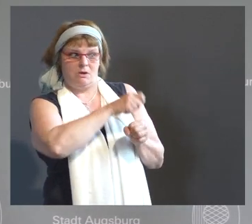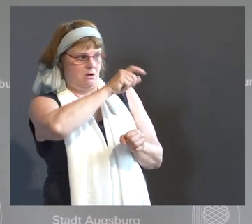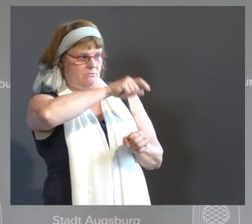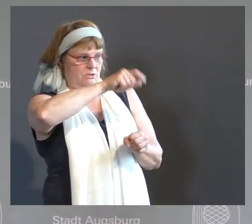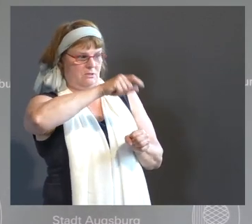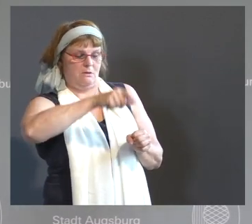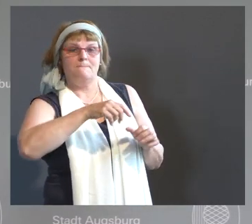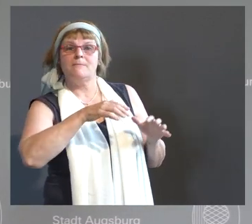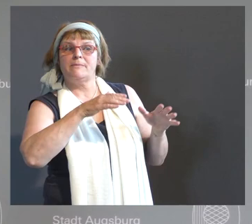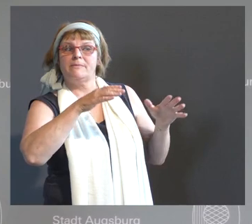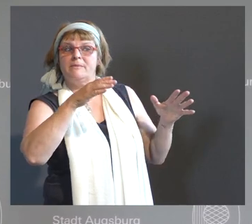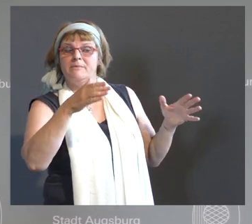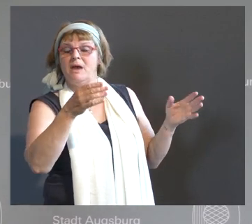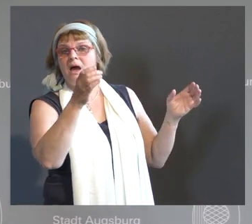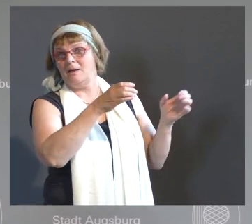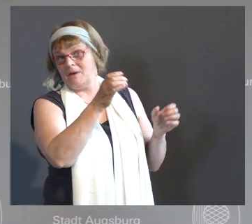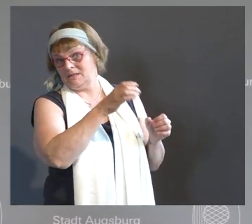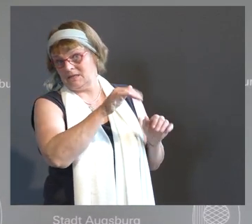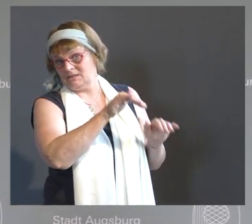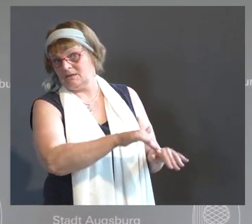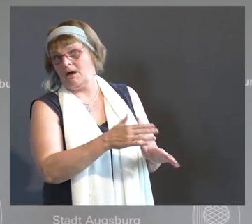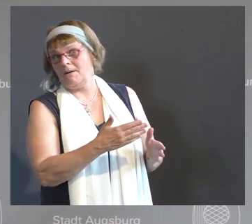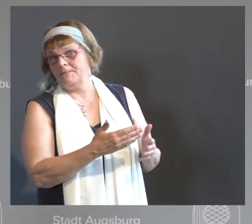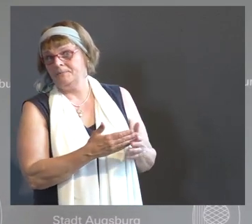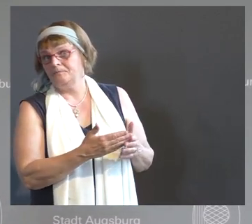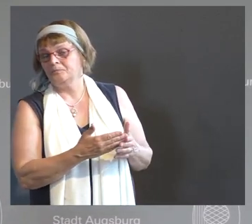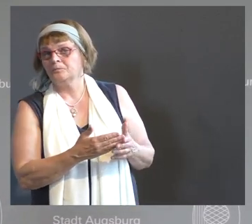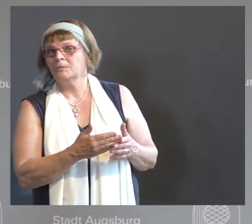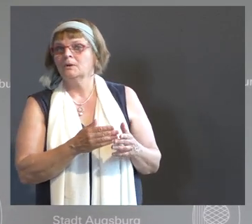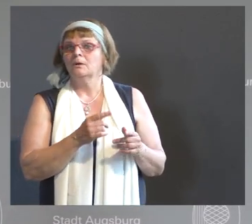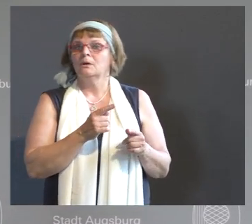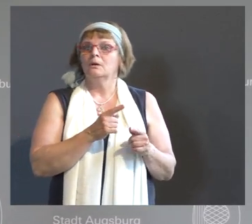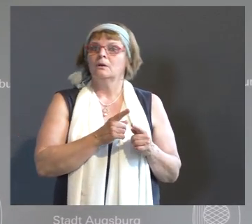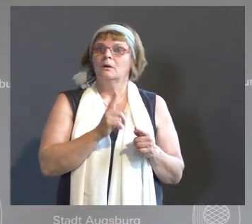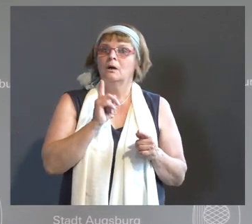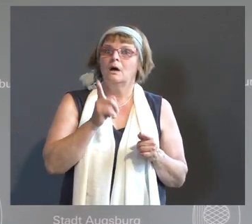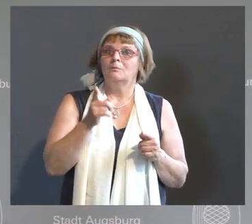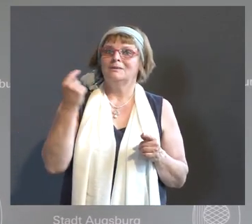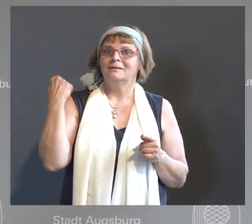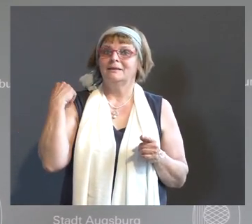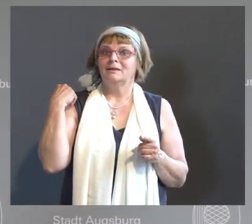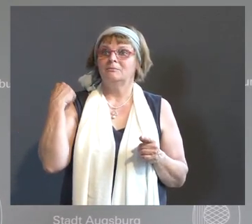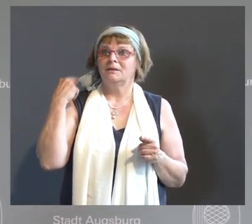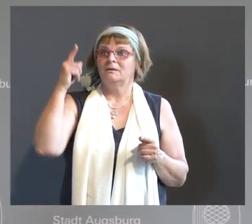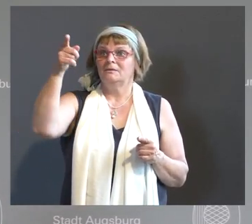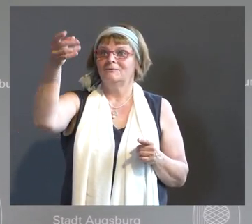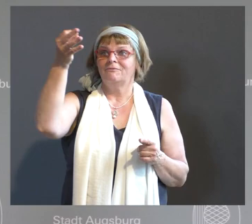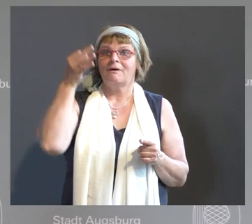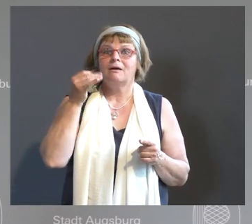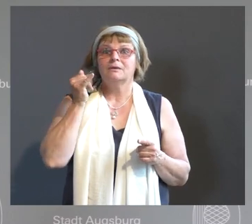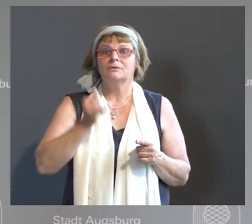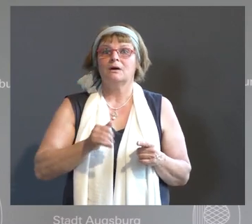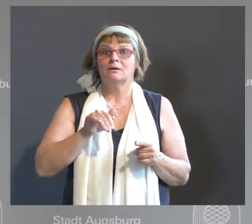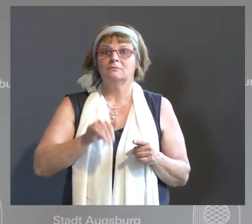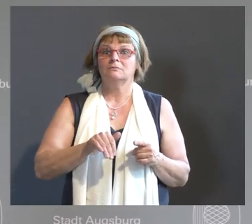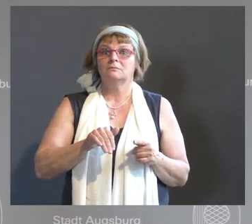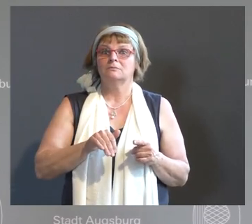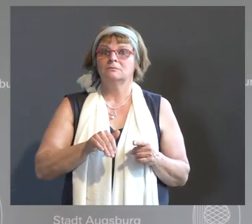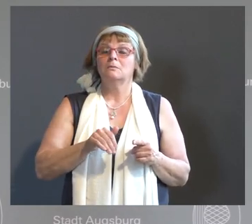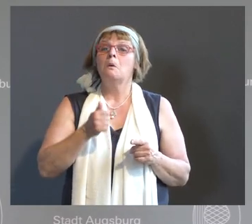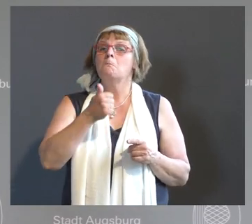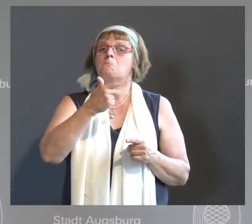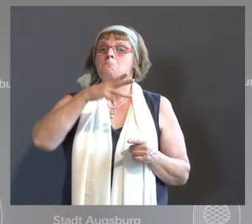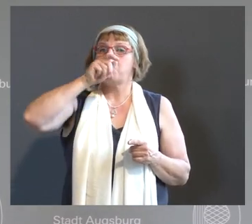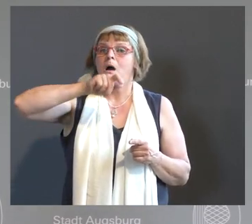Innenstadt, da sein, sodass man hier sehr frühzeitig reingehen wird. Das schließt ja auch ein Stück weit an die Frage von Herrn Herz an. Betretungsverbote, ein paar